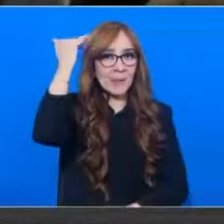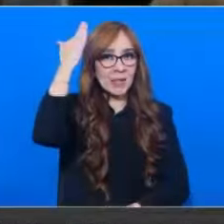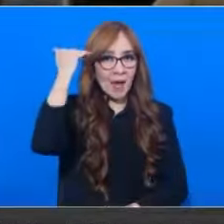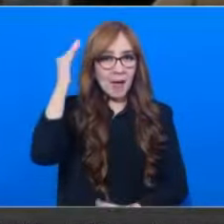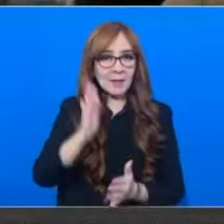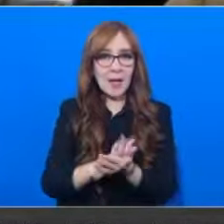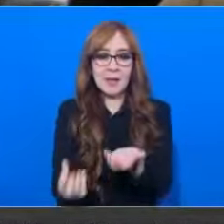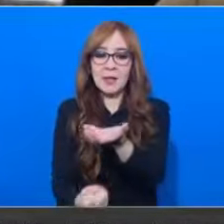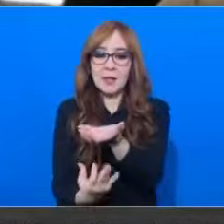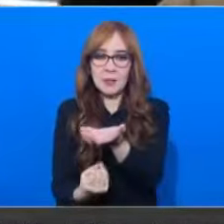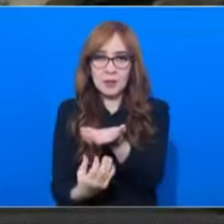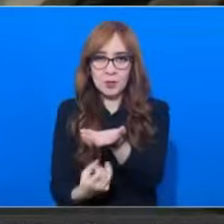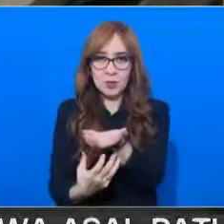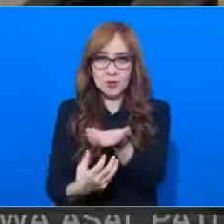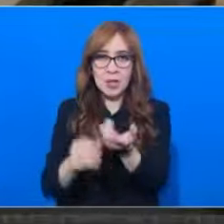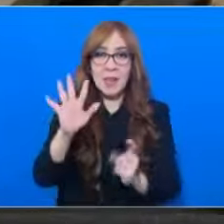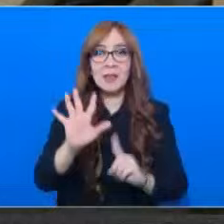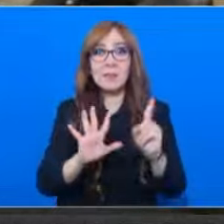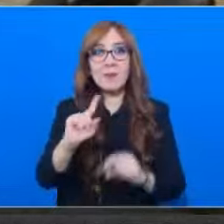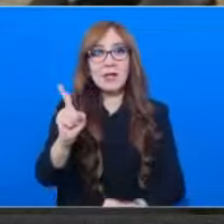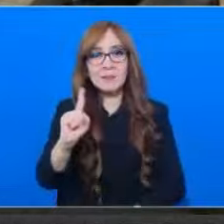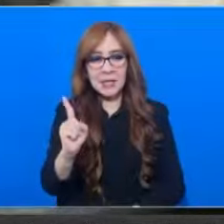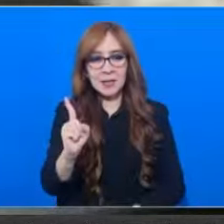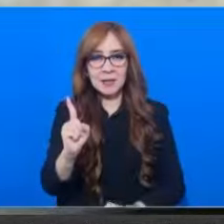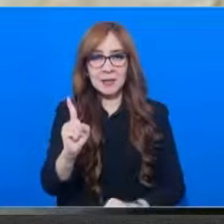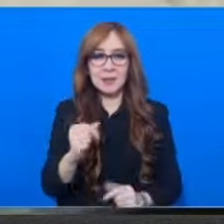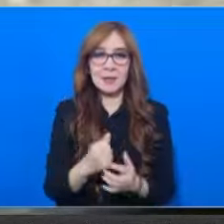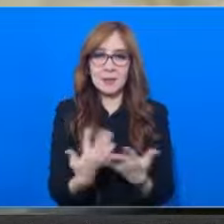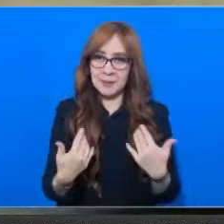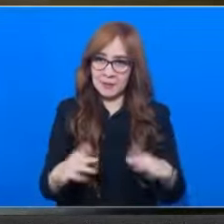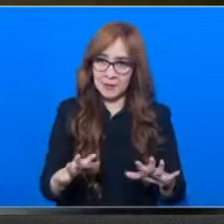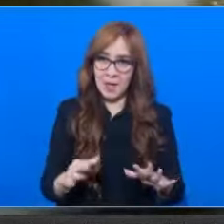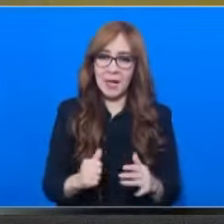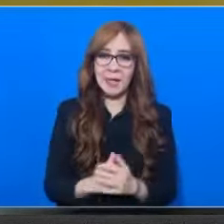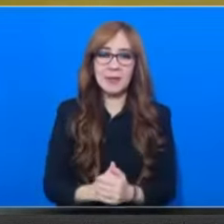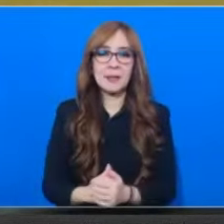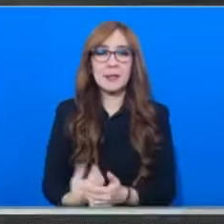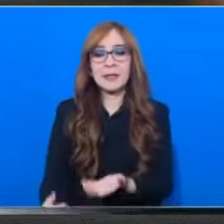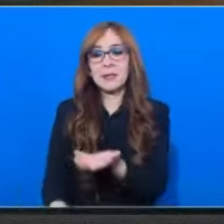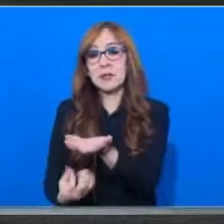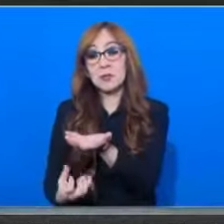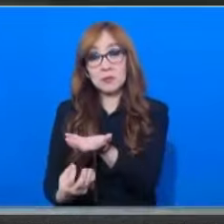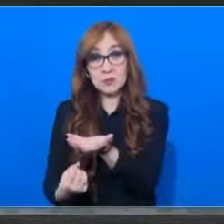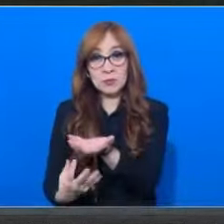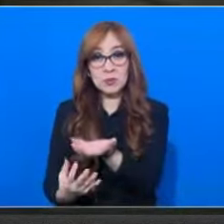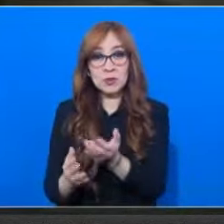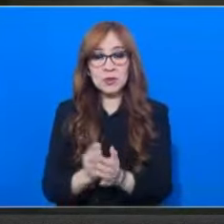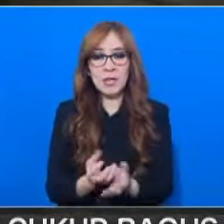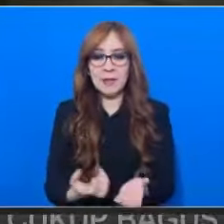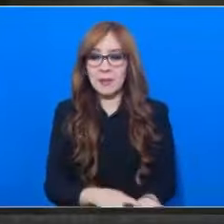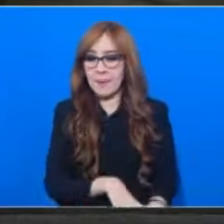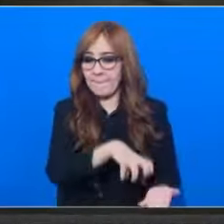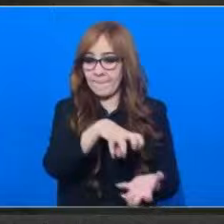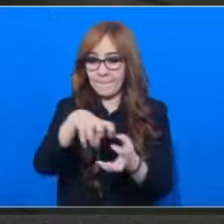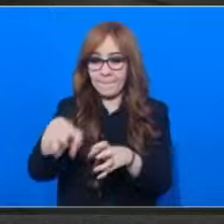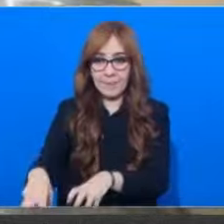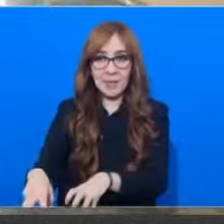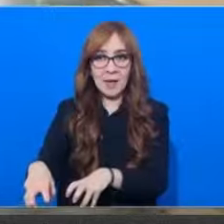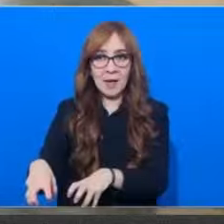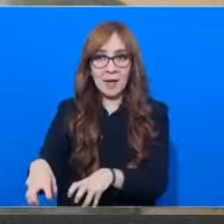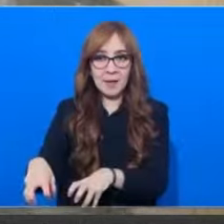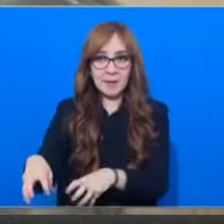menit. Setelah proses perebusan, beras ketan akan dikukus. Beras ketan berikutnya dipindahkan ke wadah besar dan